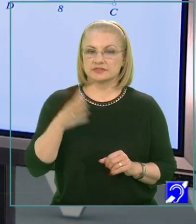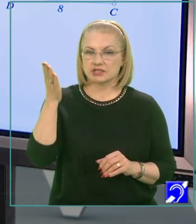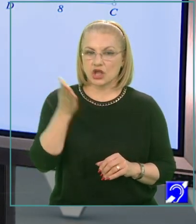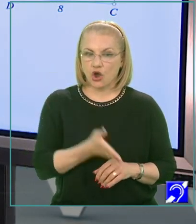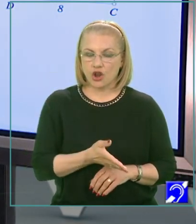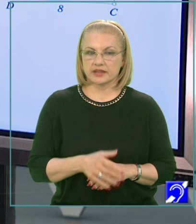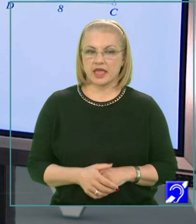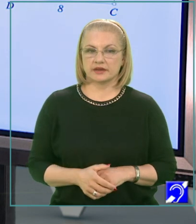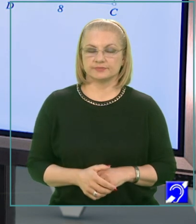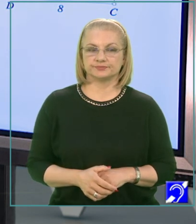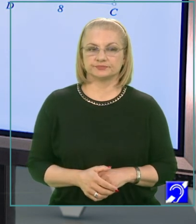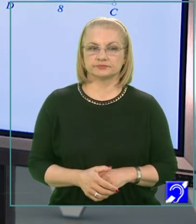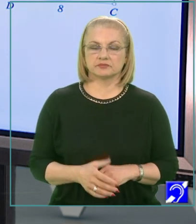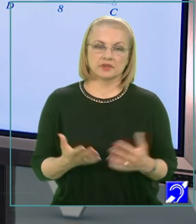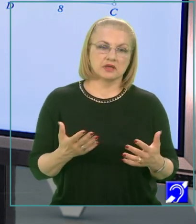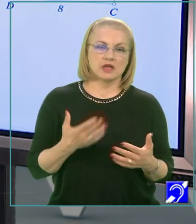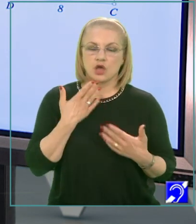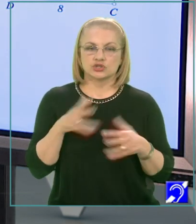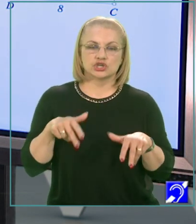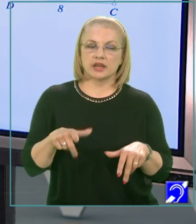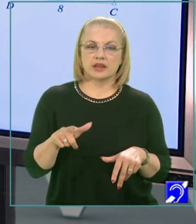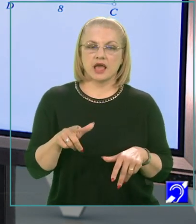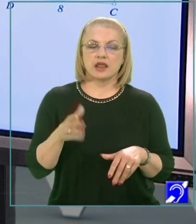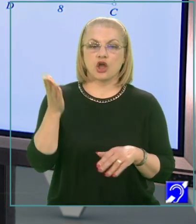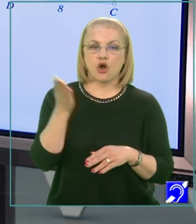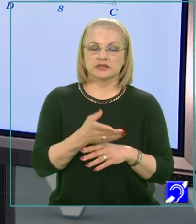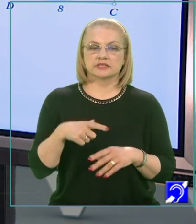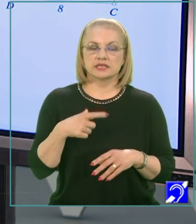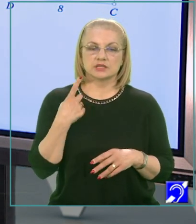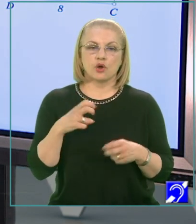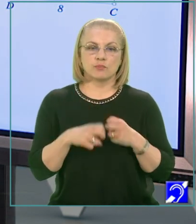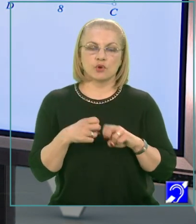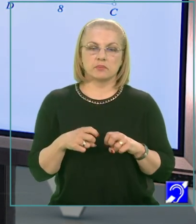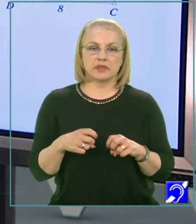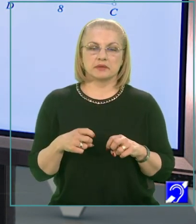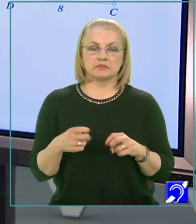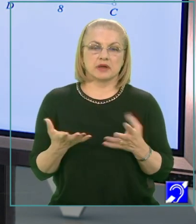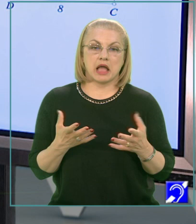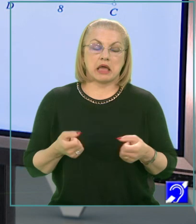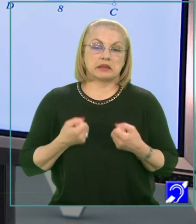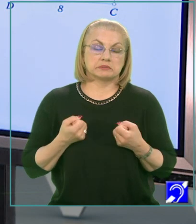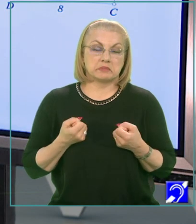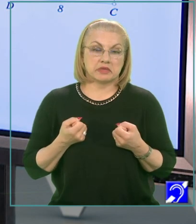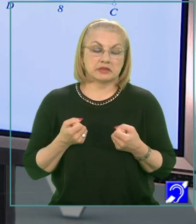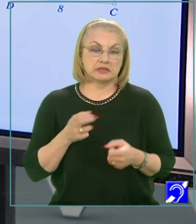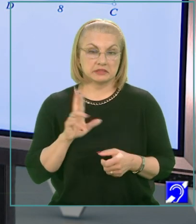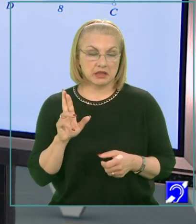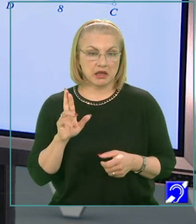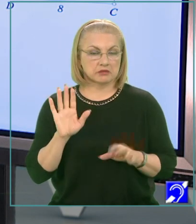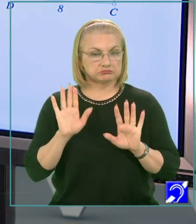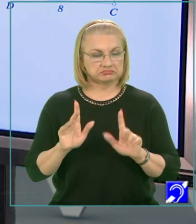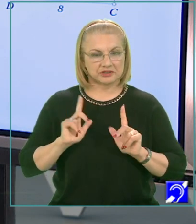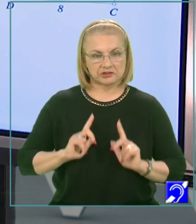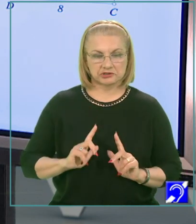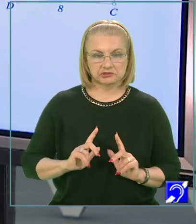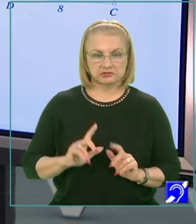F. În general, coliniaritatea este o problemă care sperie un pic. Dar trebuie să ne liniștim și